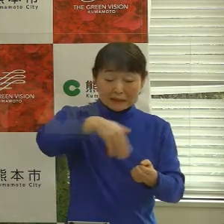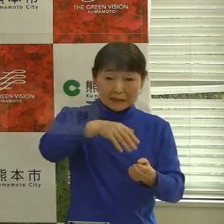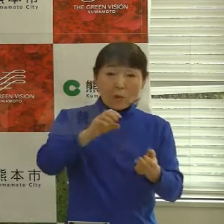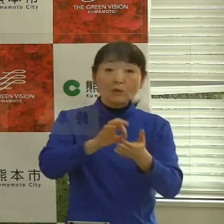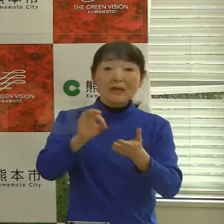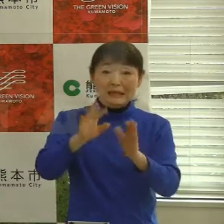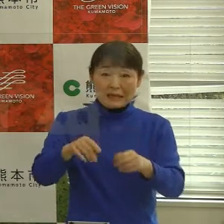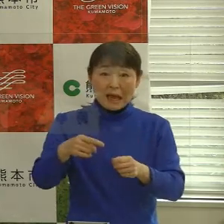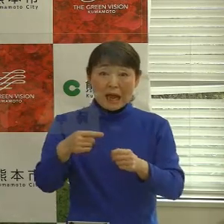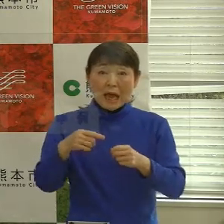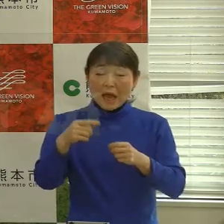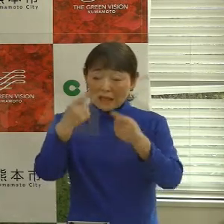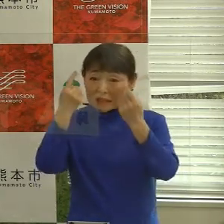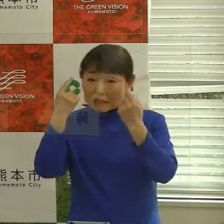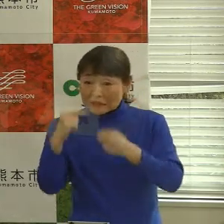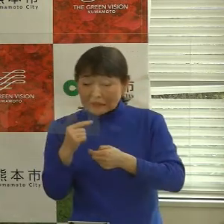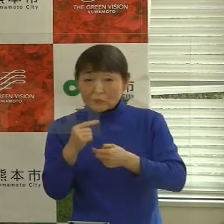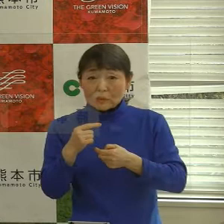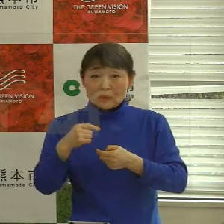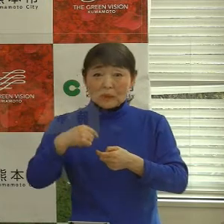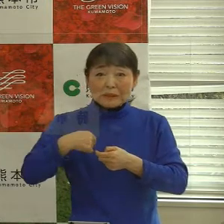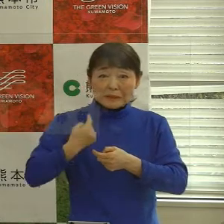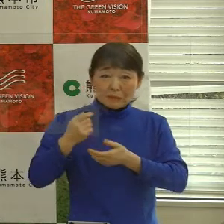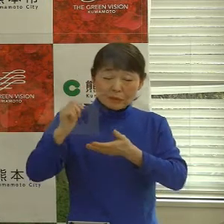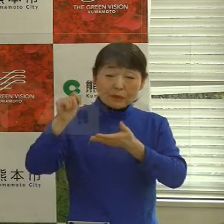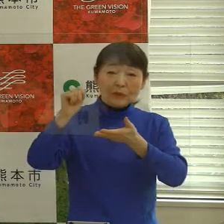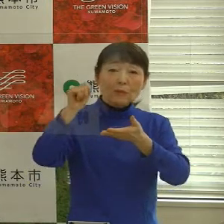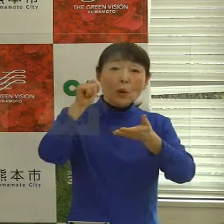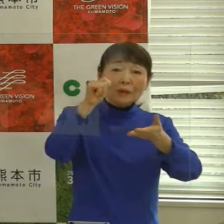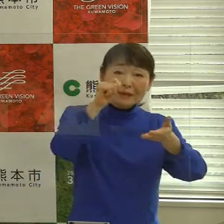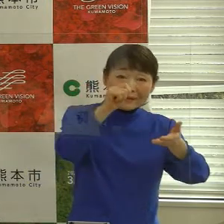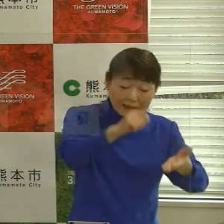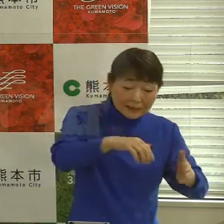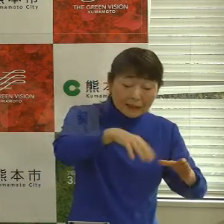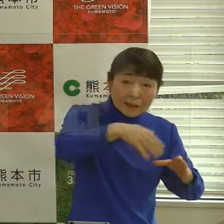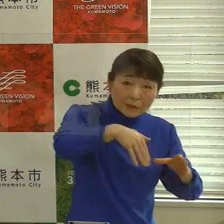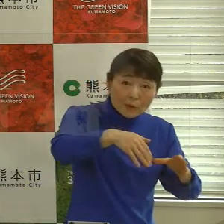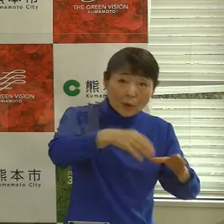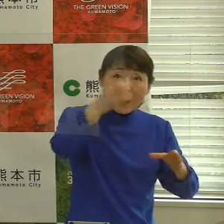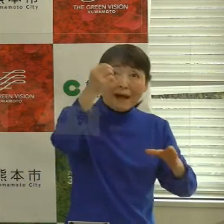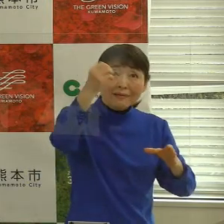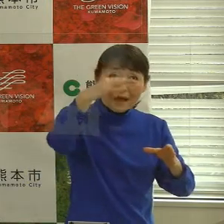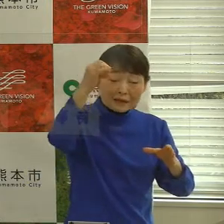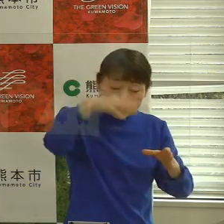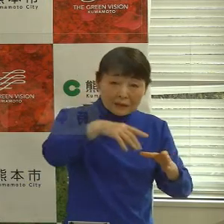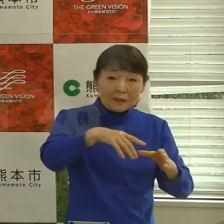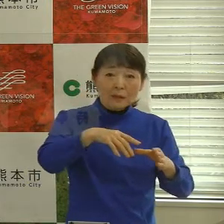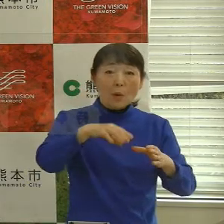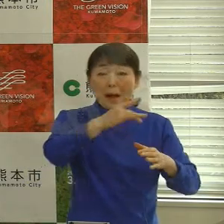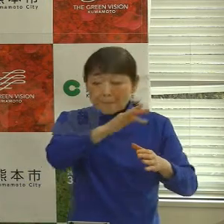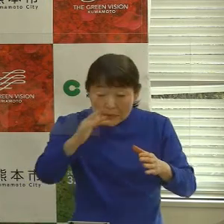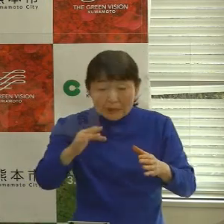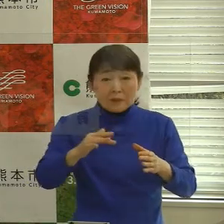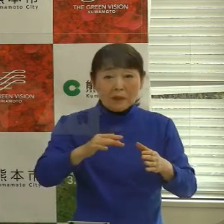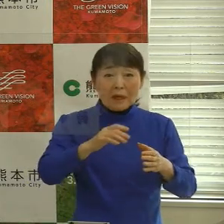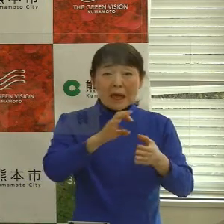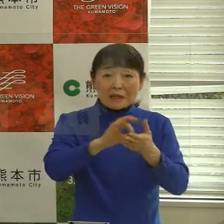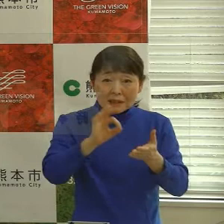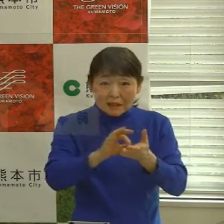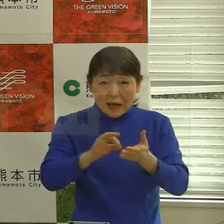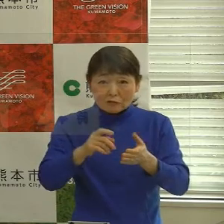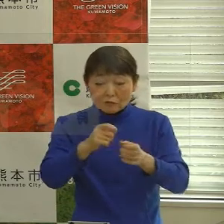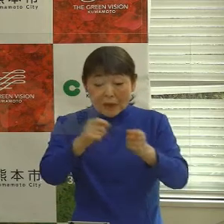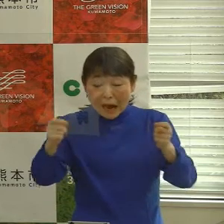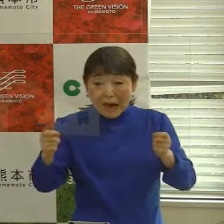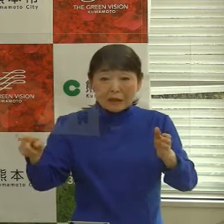物で、公共施設の電気であるとか、水を使って、まあ、長年にわたって、使ってきたという形